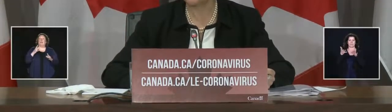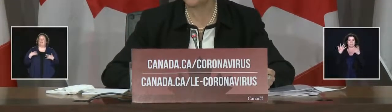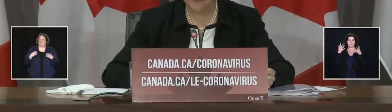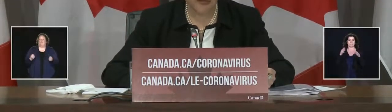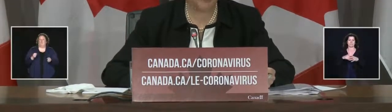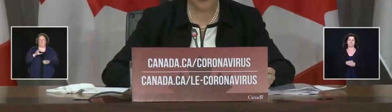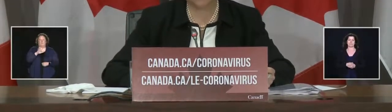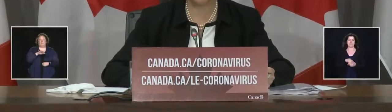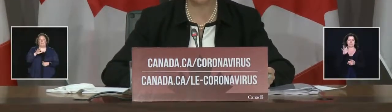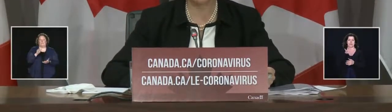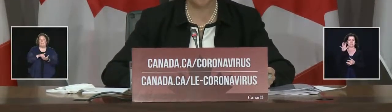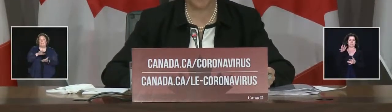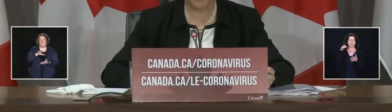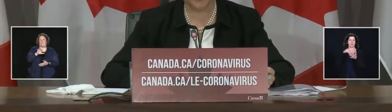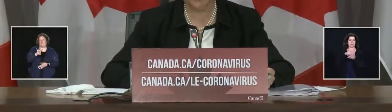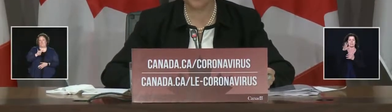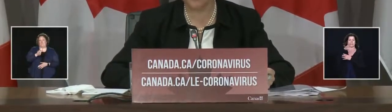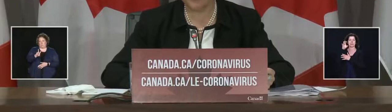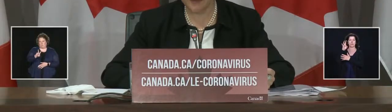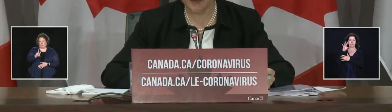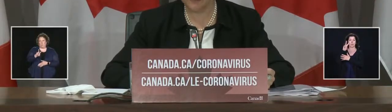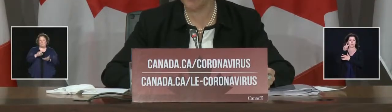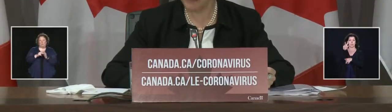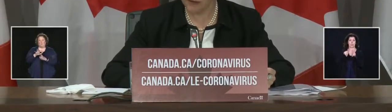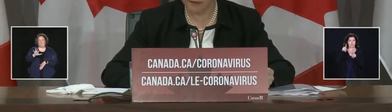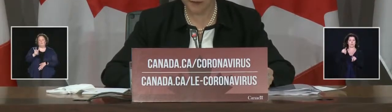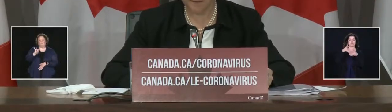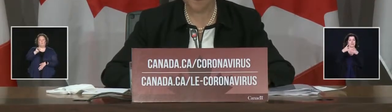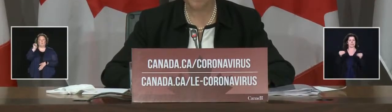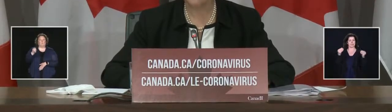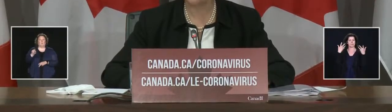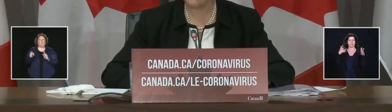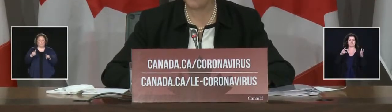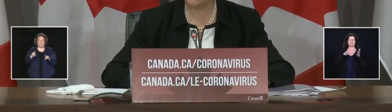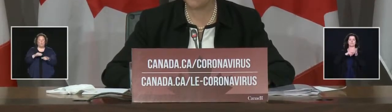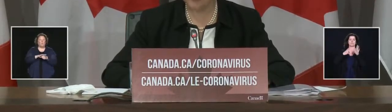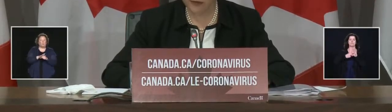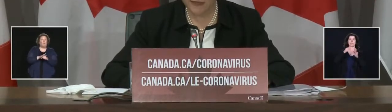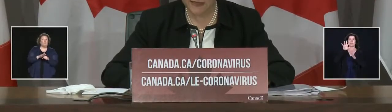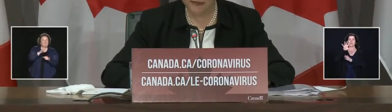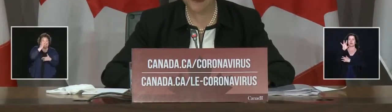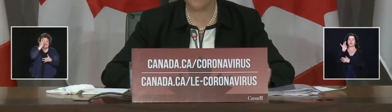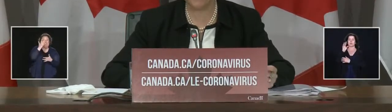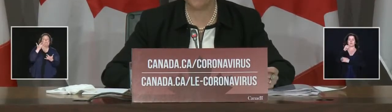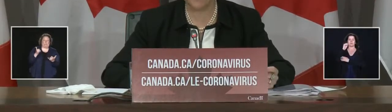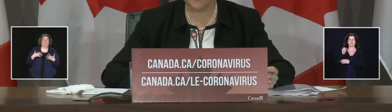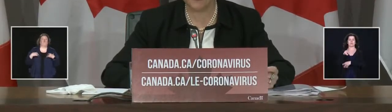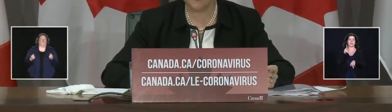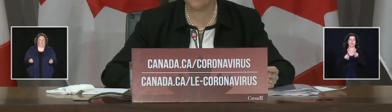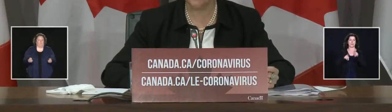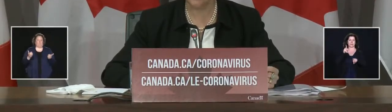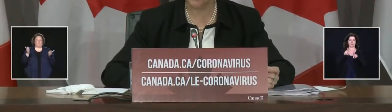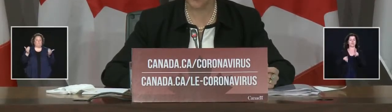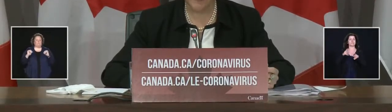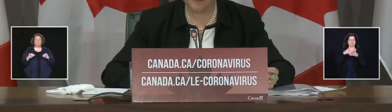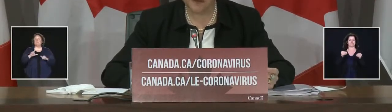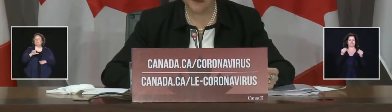55,572, or 58% of people who have now recovered. Labs across Canada have